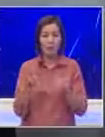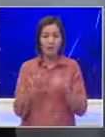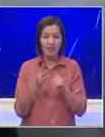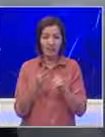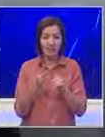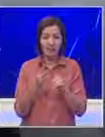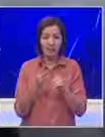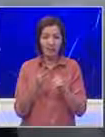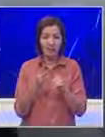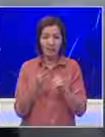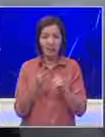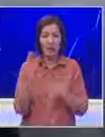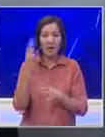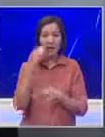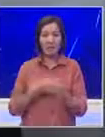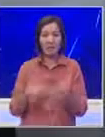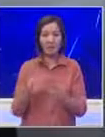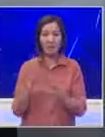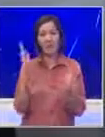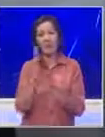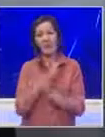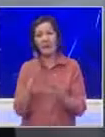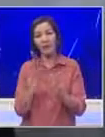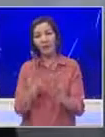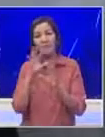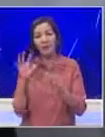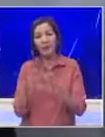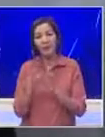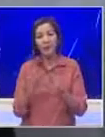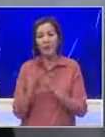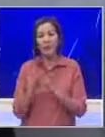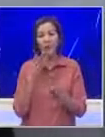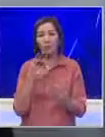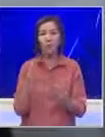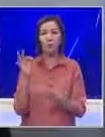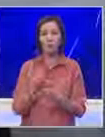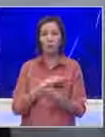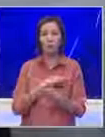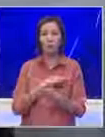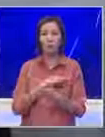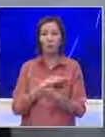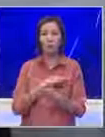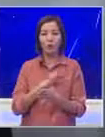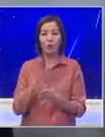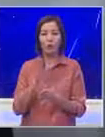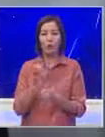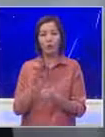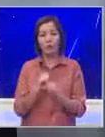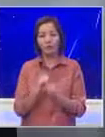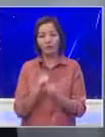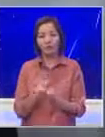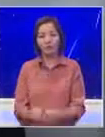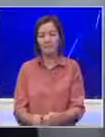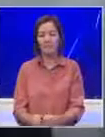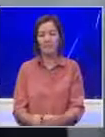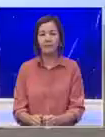энергиясын беретіндей күш жетеді. Бірақ жалпы екінші жағынан біздің осы өзіміздің Алматы облысының табиғатын сақтауға да үлкен үлес қосады